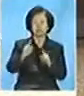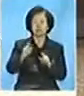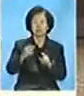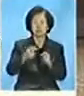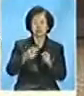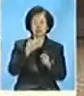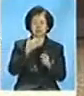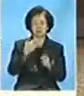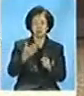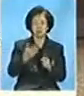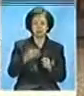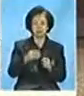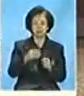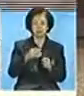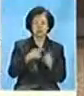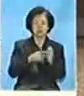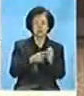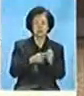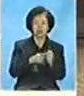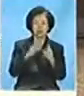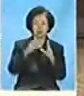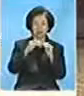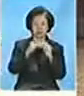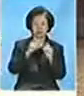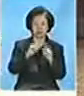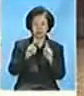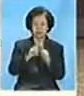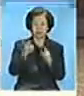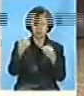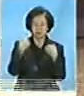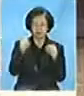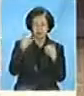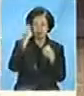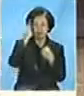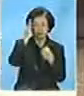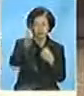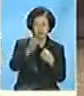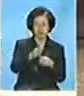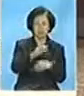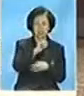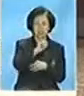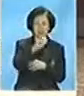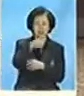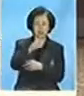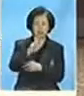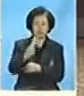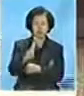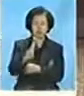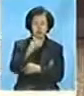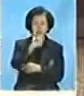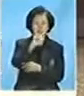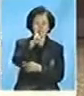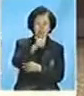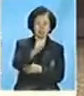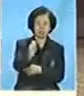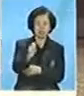ช่นไปการประชุมต่างๆที่จะเกิดขึ้นในอนาคตจะเป็น IPU IPA หรือสหภาพรัฐสภ